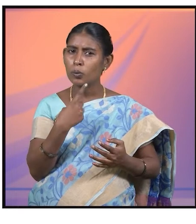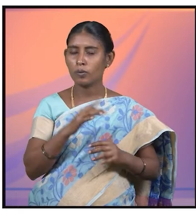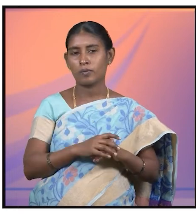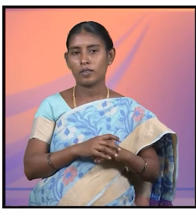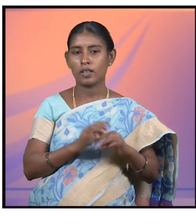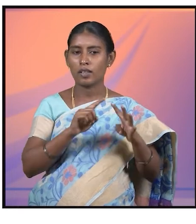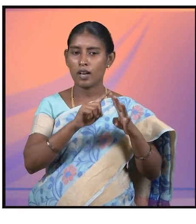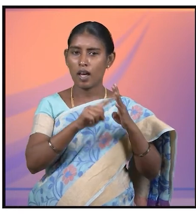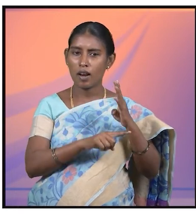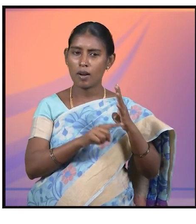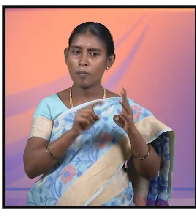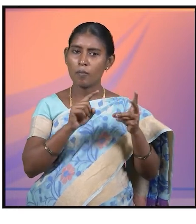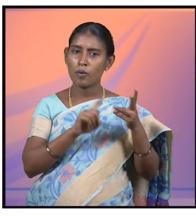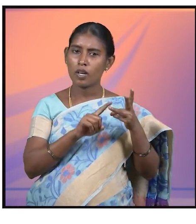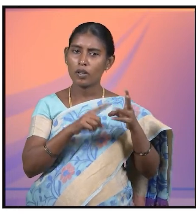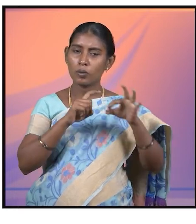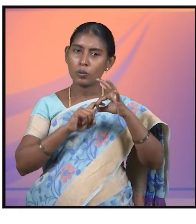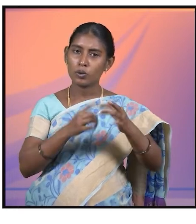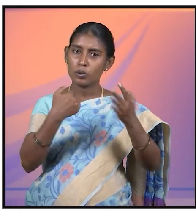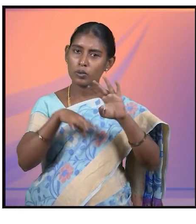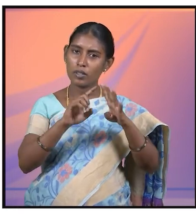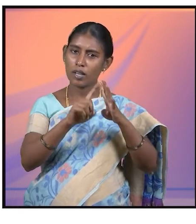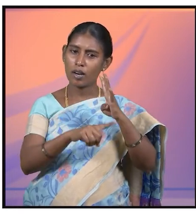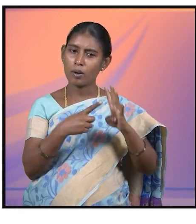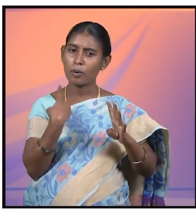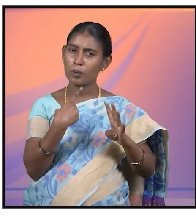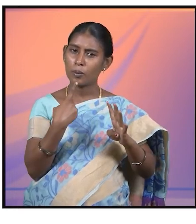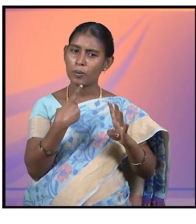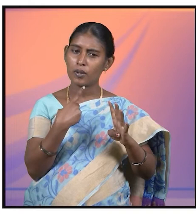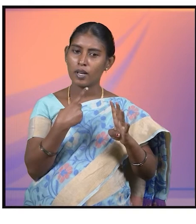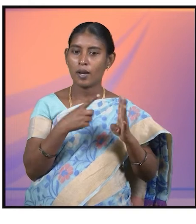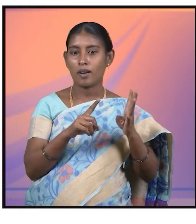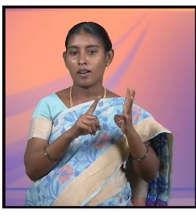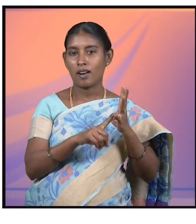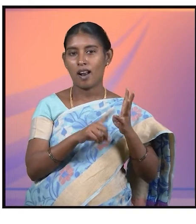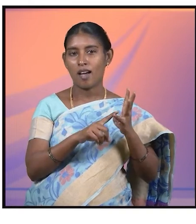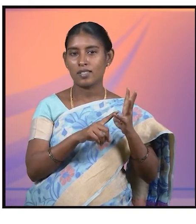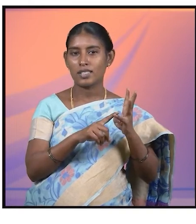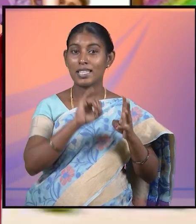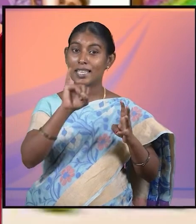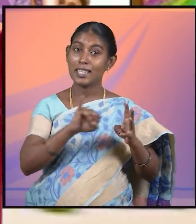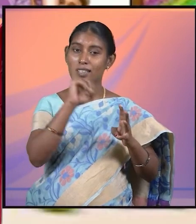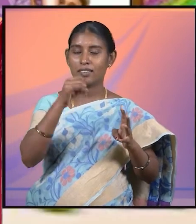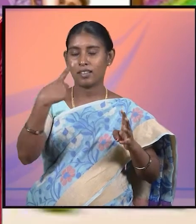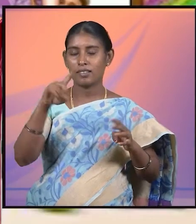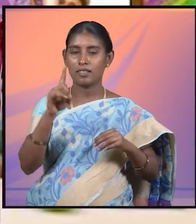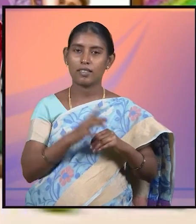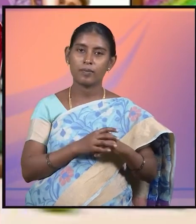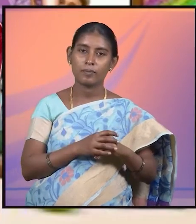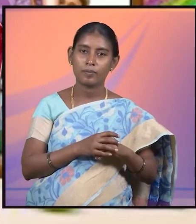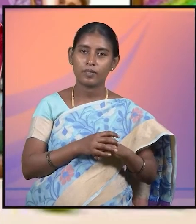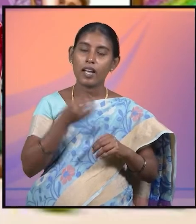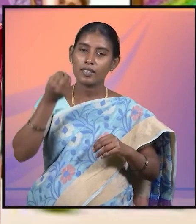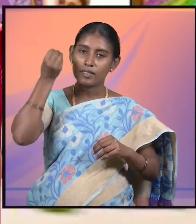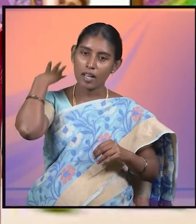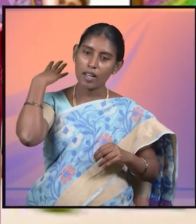புனிதவதி, ஆண்டாள், மணிமேகலை. மிகச்சரி, மணிமேகலை. சங்க